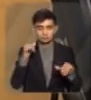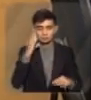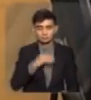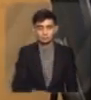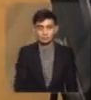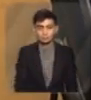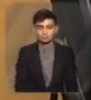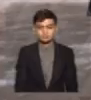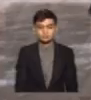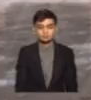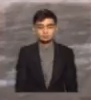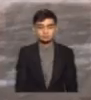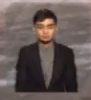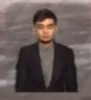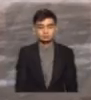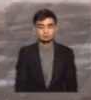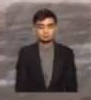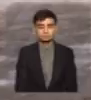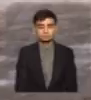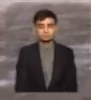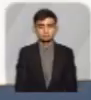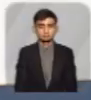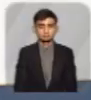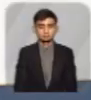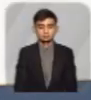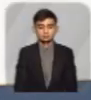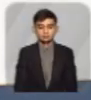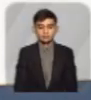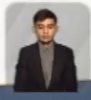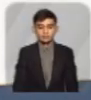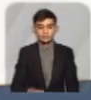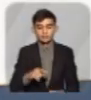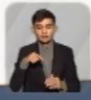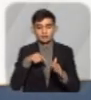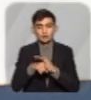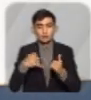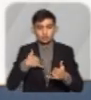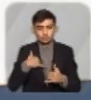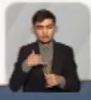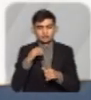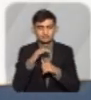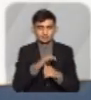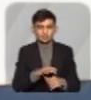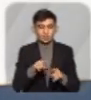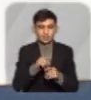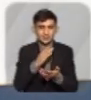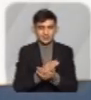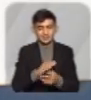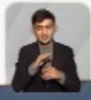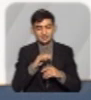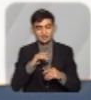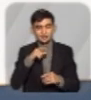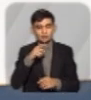Беремкул, Нуркен Токмурзин, Информбюро, Нур-Султан. Тем не менее, учителей заставляют дежурить возле